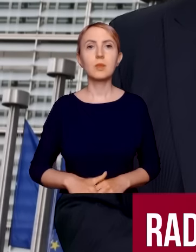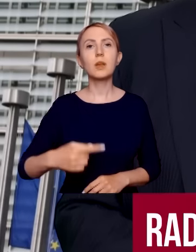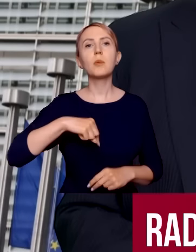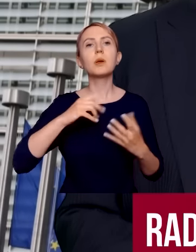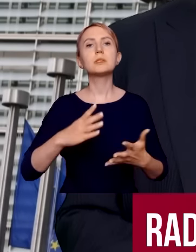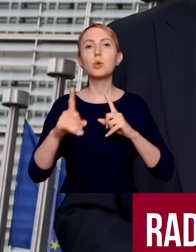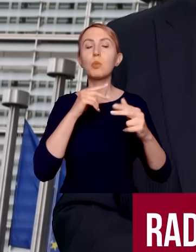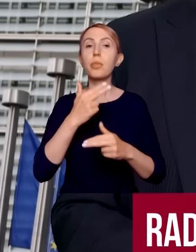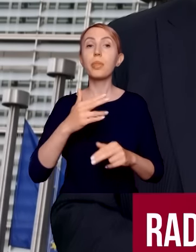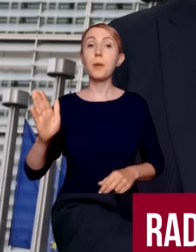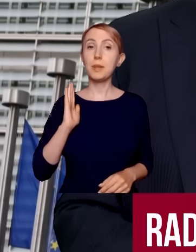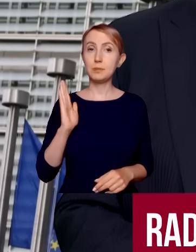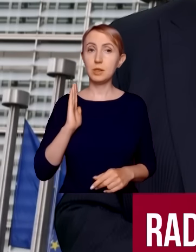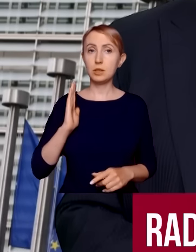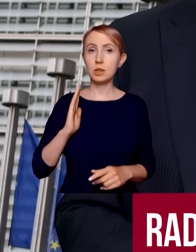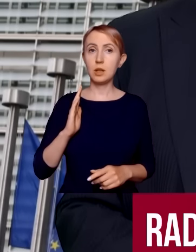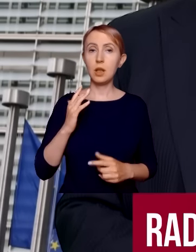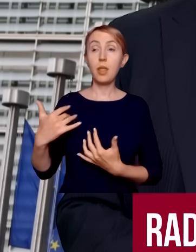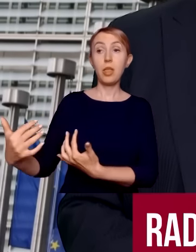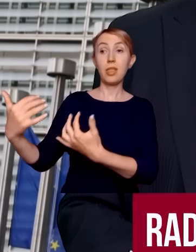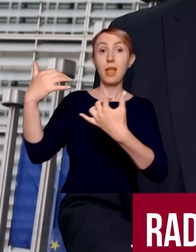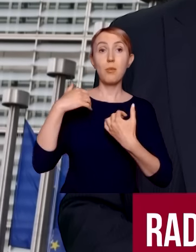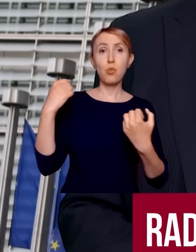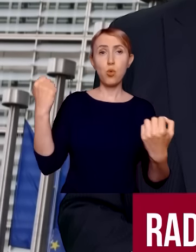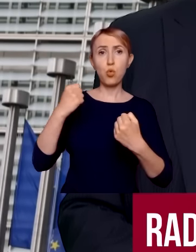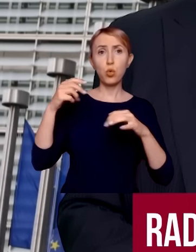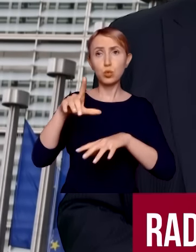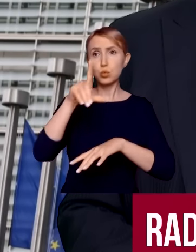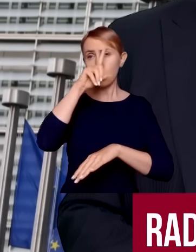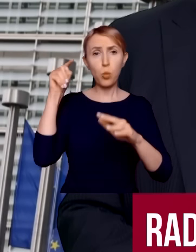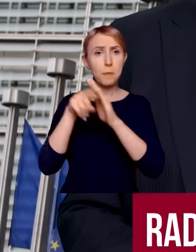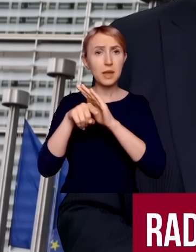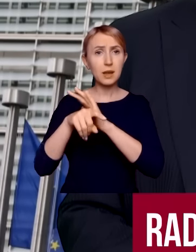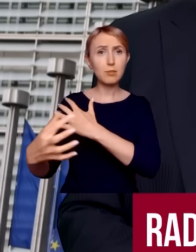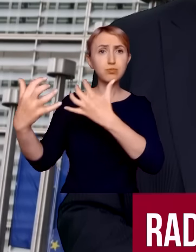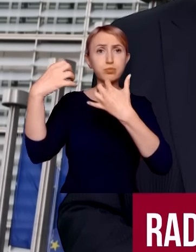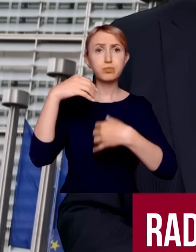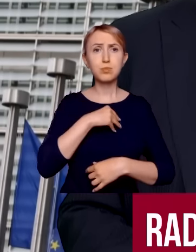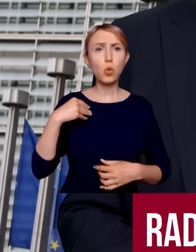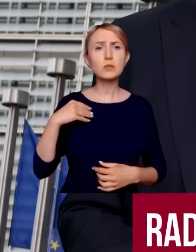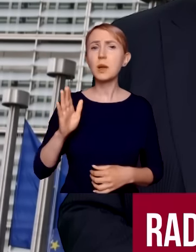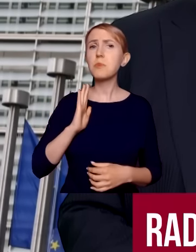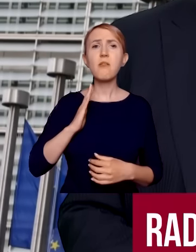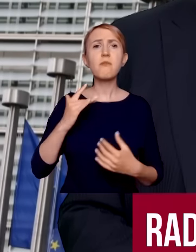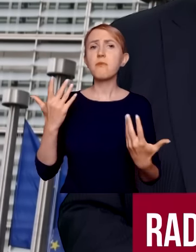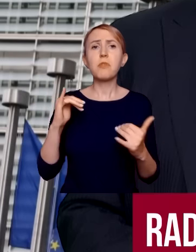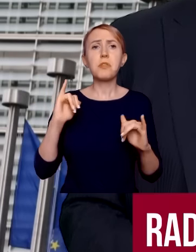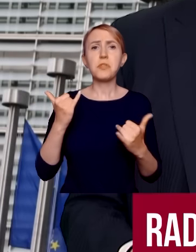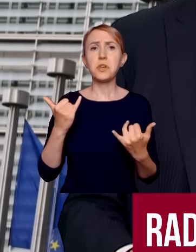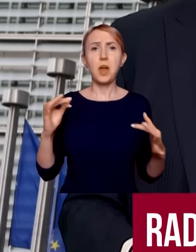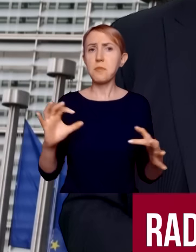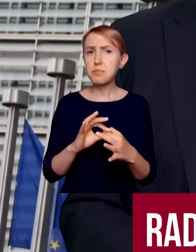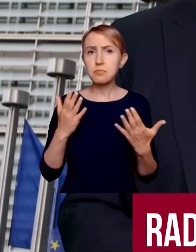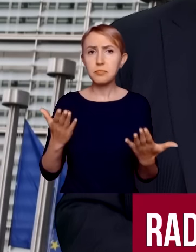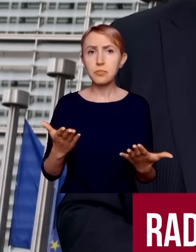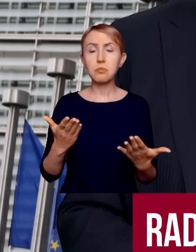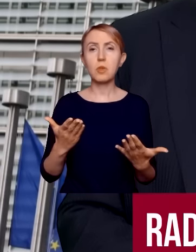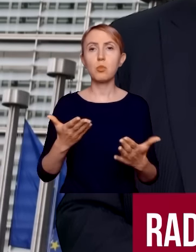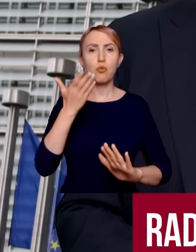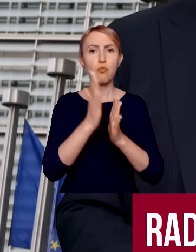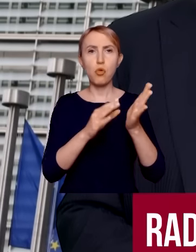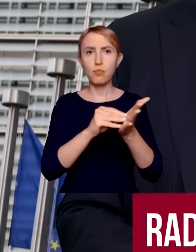bezpieczeństwie. Jak ten napływ dużych ilości migrantów może wpłynąć na polskie bezpieczeństwo? Bo tutaj jest wprost napisane,